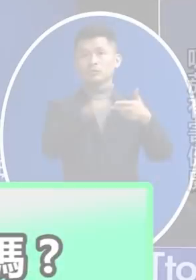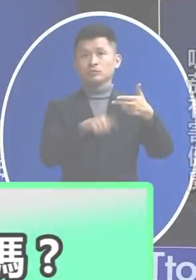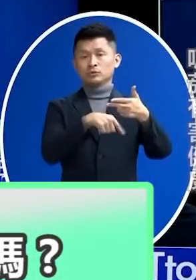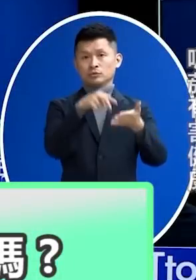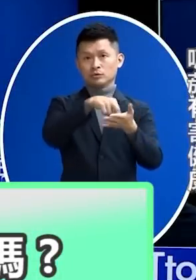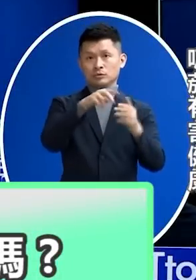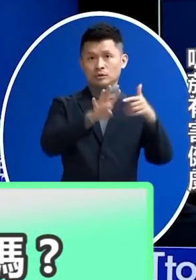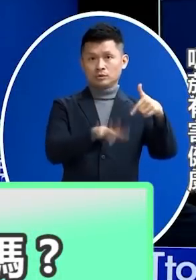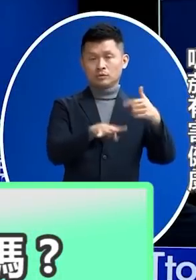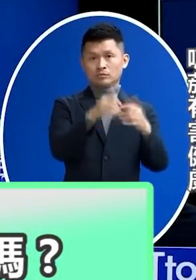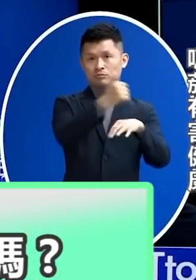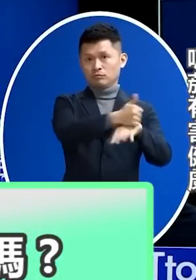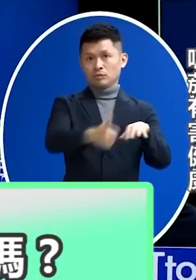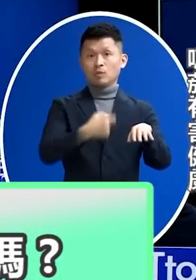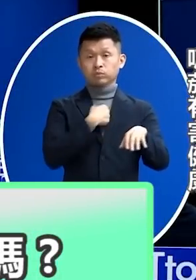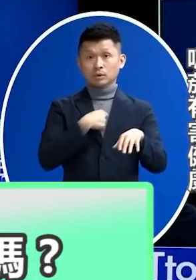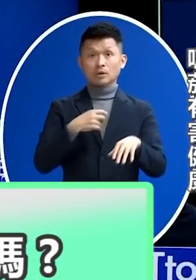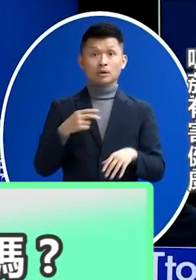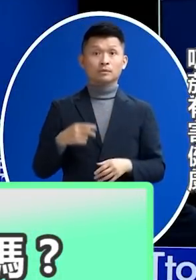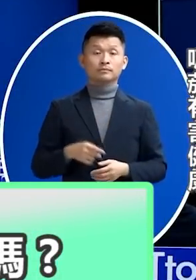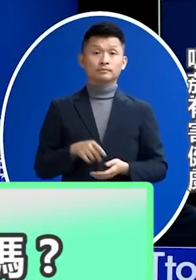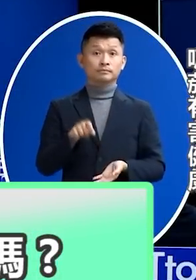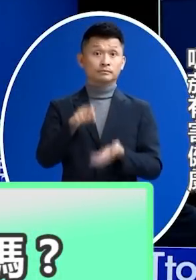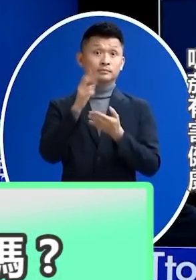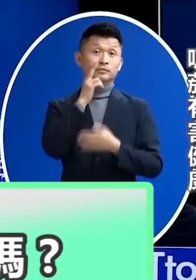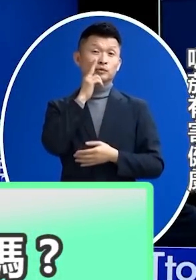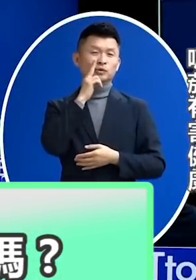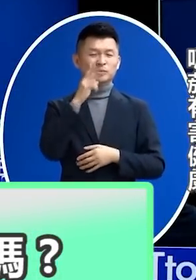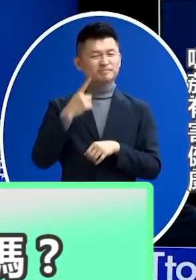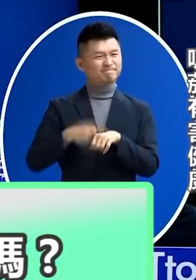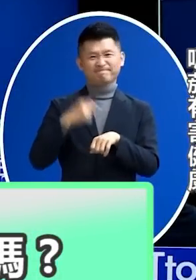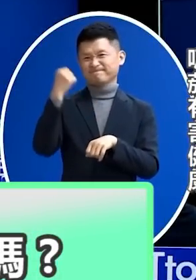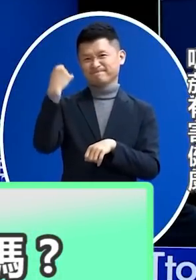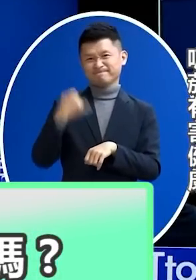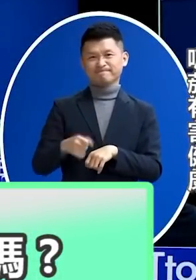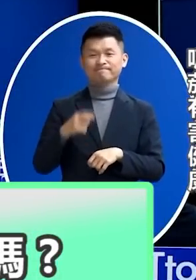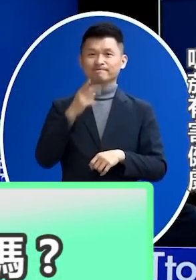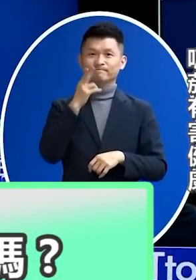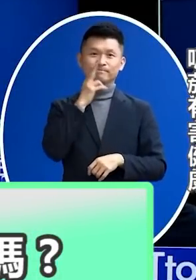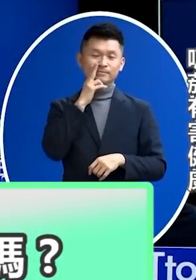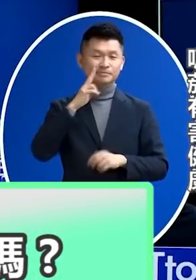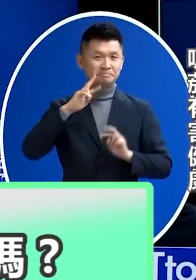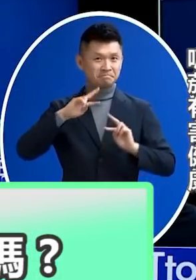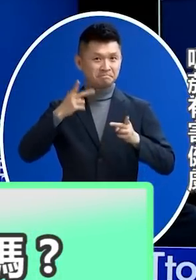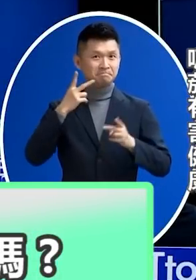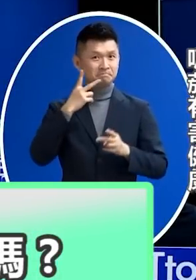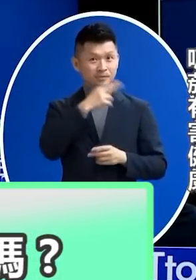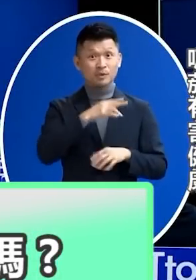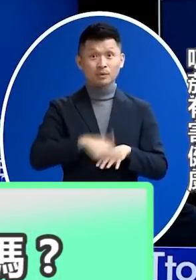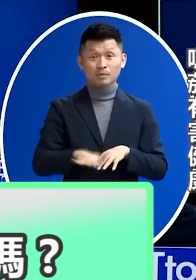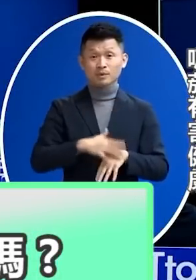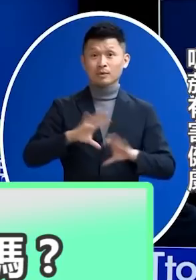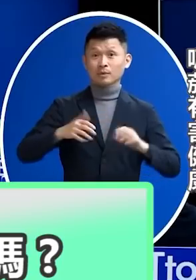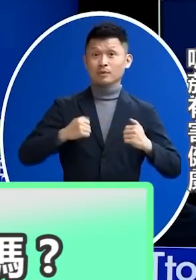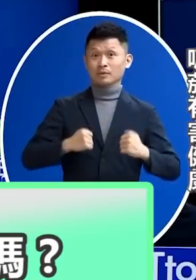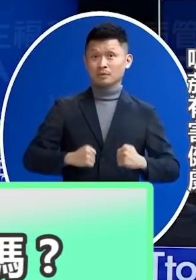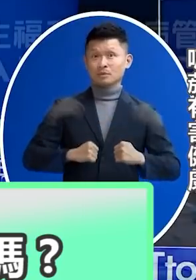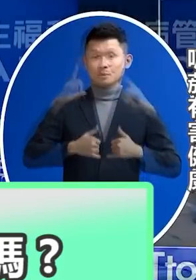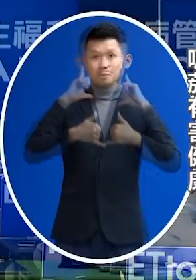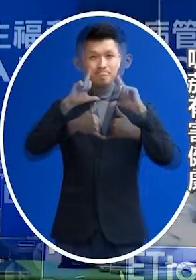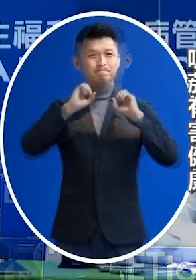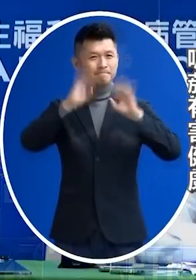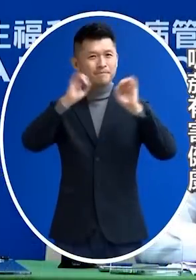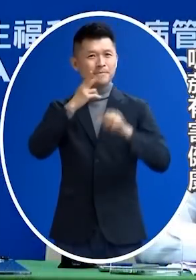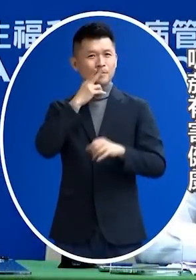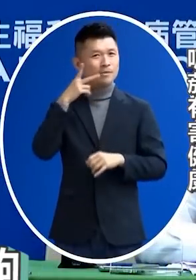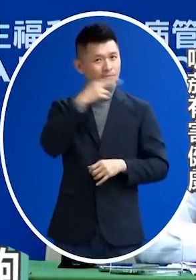的。 昨天部长有说抽烟是坏习惯，那近期有考虑戒烟吗？会不会亲自来这个国健署担任这个戒烟的活动大